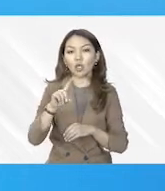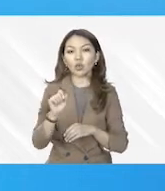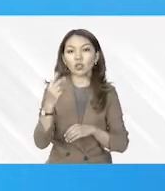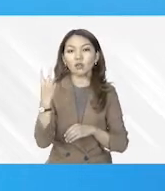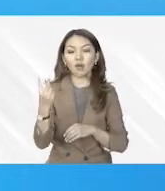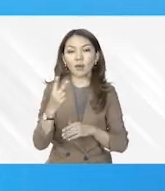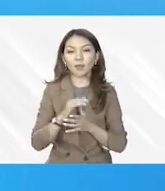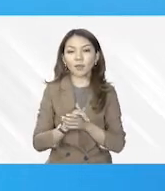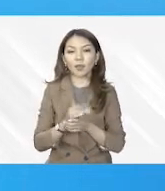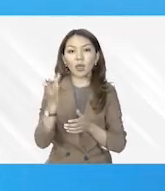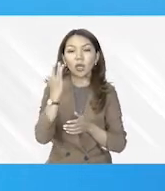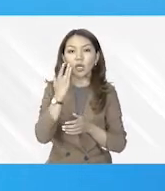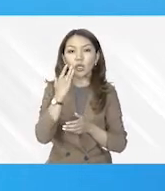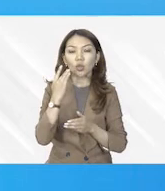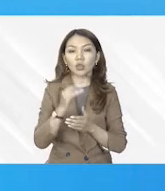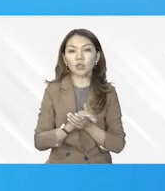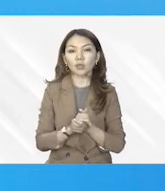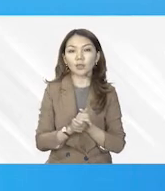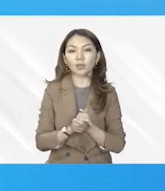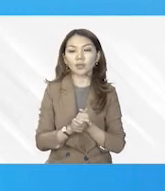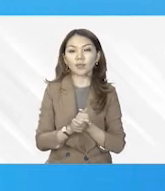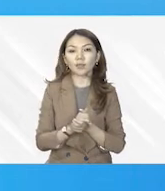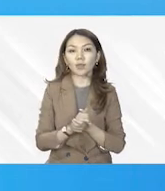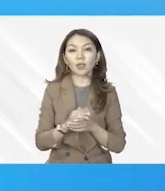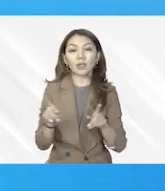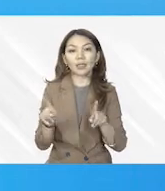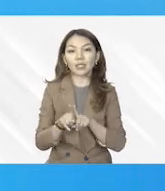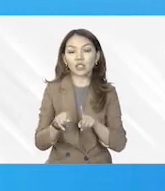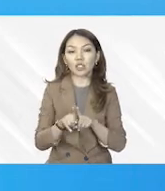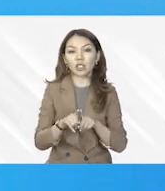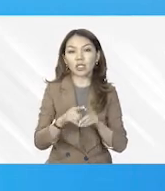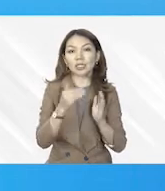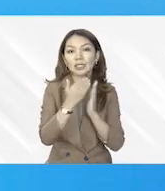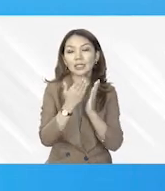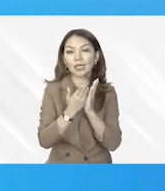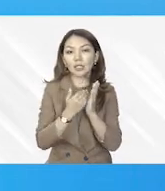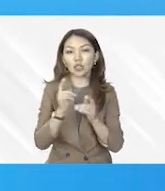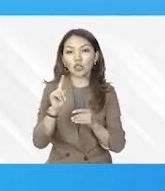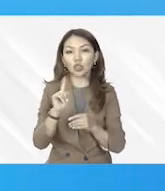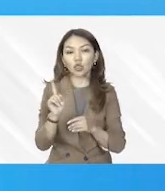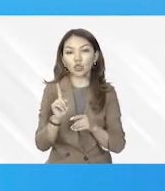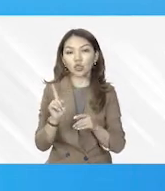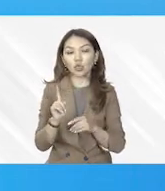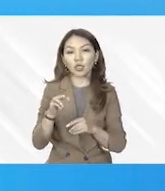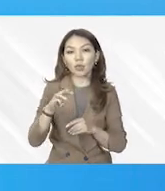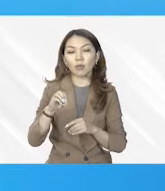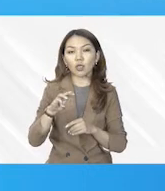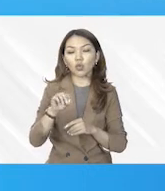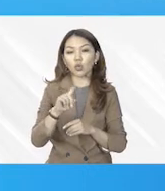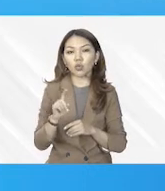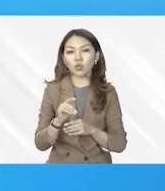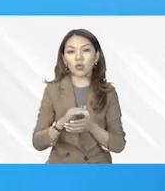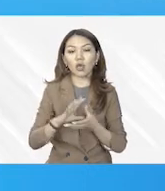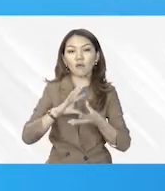2, которые подразделяются на те же стадии, что и митоз. В результате